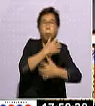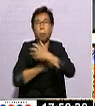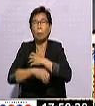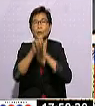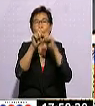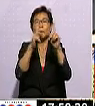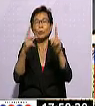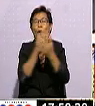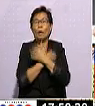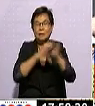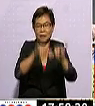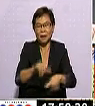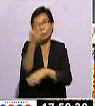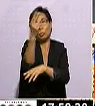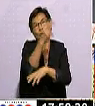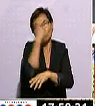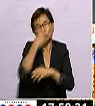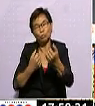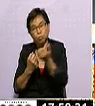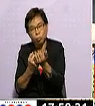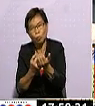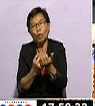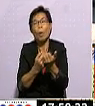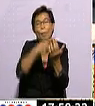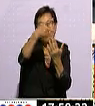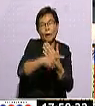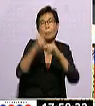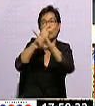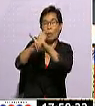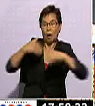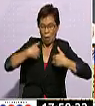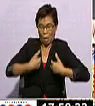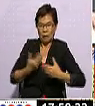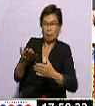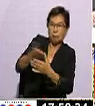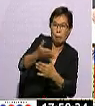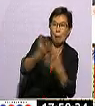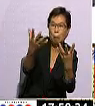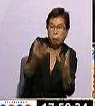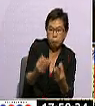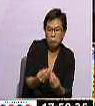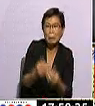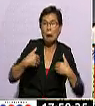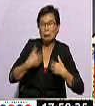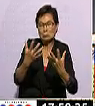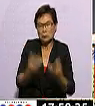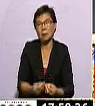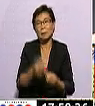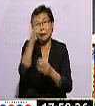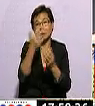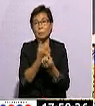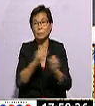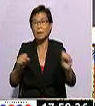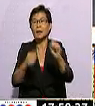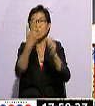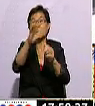orang utan yang menghuni hutan. Bagi menyokong usaha untuk melindungi haiwan terancam ini, kerajaan akan menyediakan